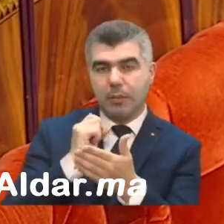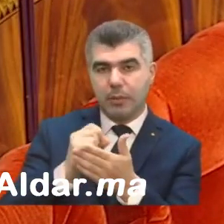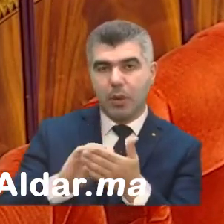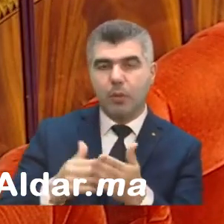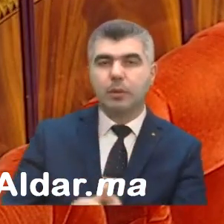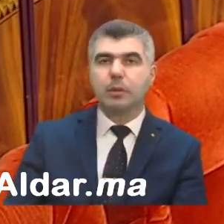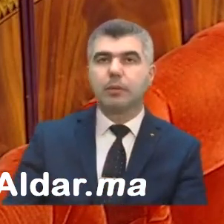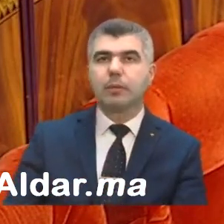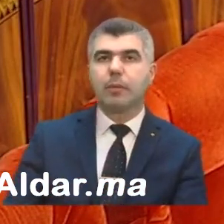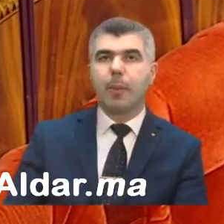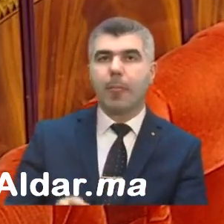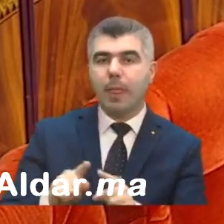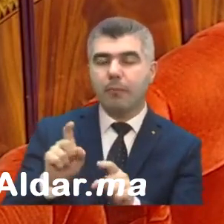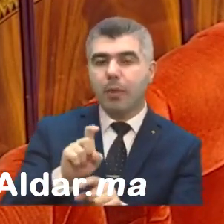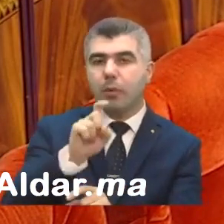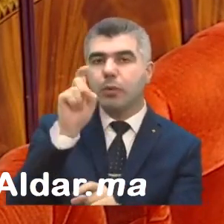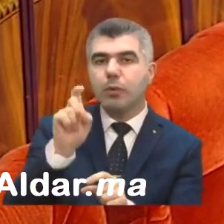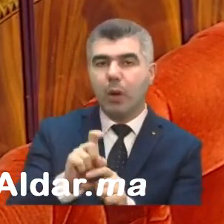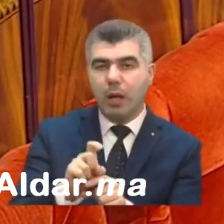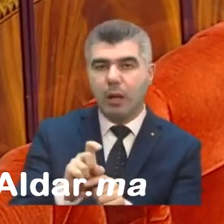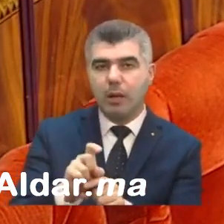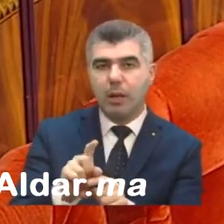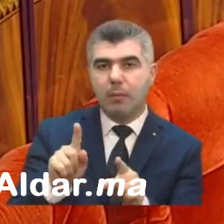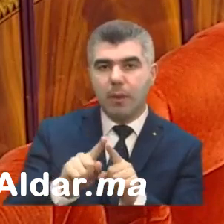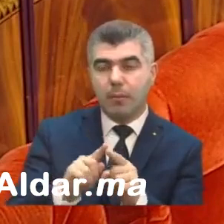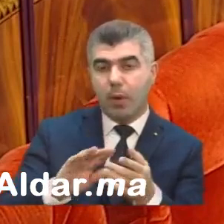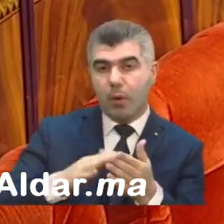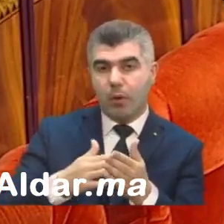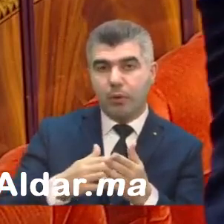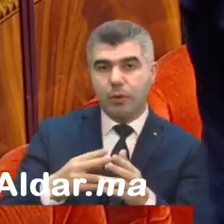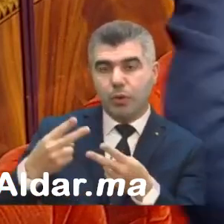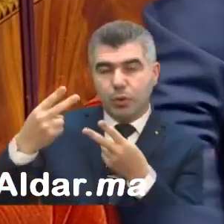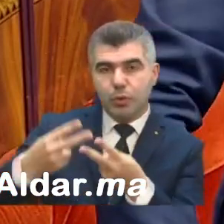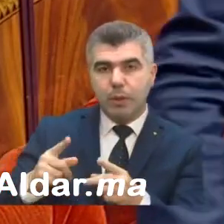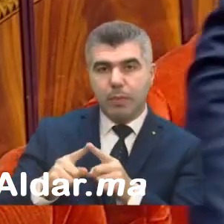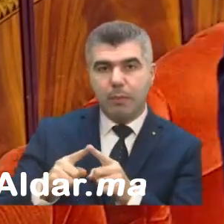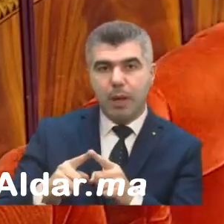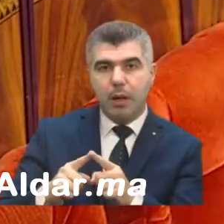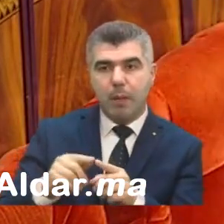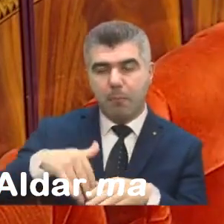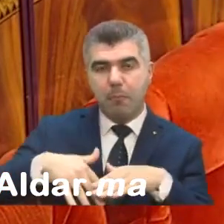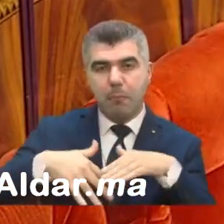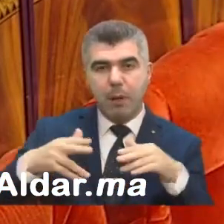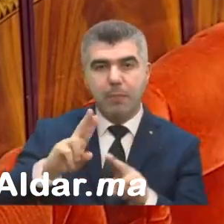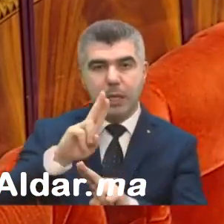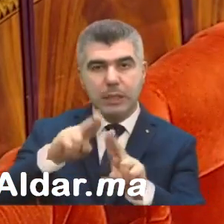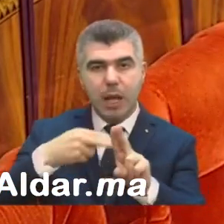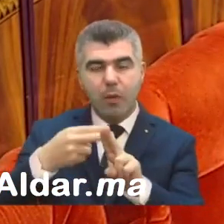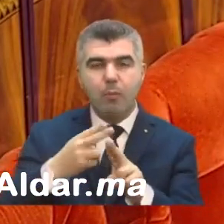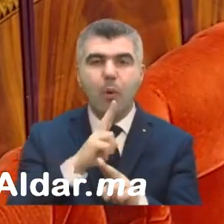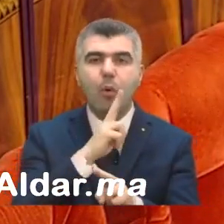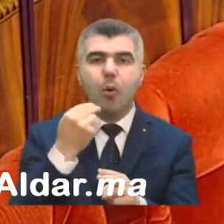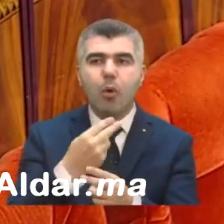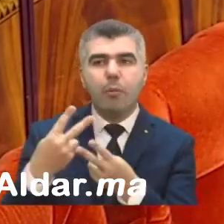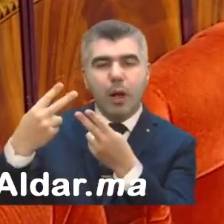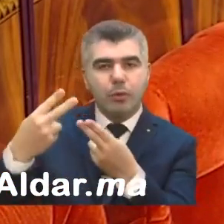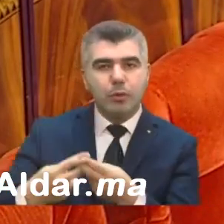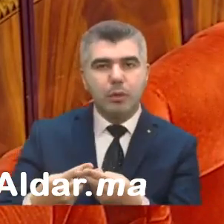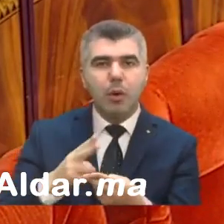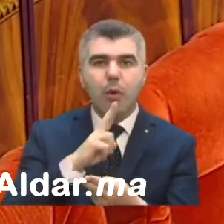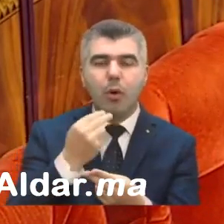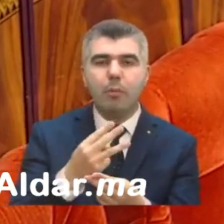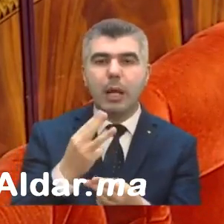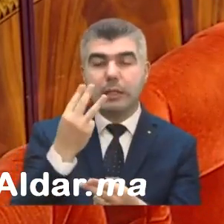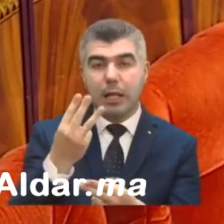الان، وهذه الاسئله الان بالنسبه للاسئله الشفهيه، واش جاوا الاشباح لهذه القاعه هما اللي جاوبوا؟ الحكومه هي اللي جاوبات، وصلت ل